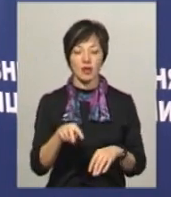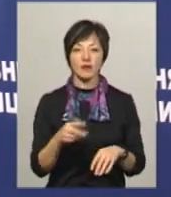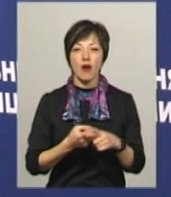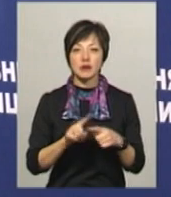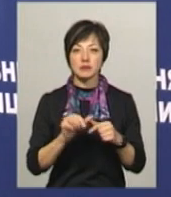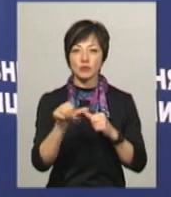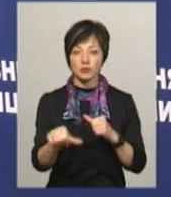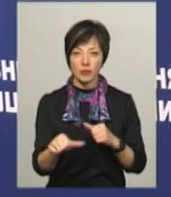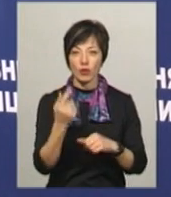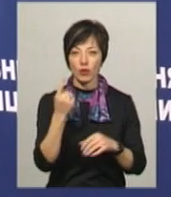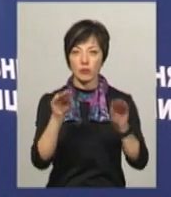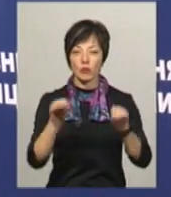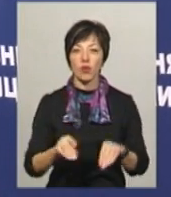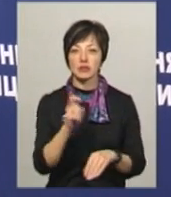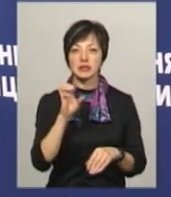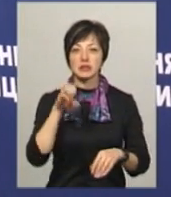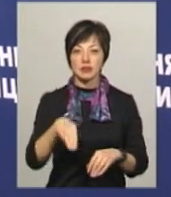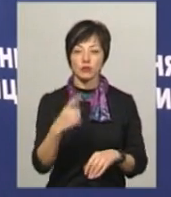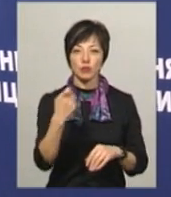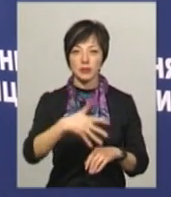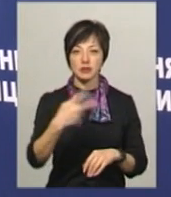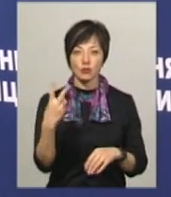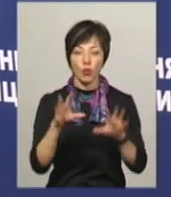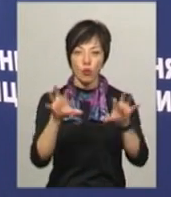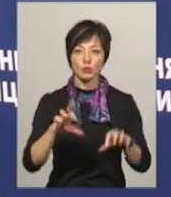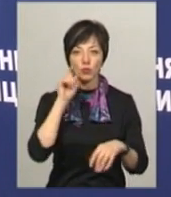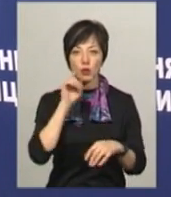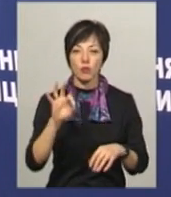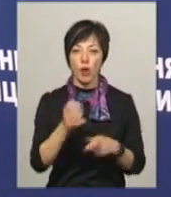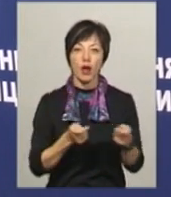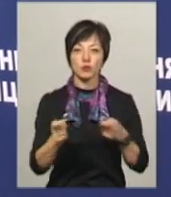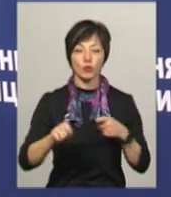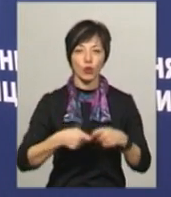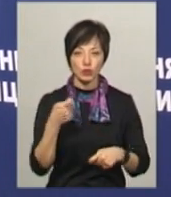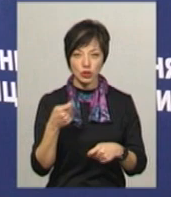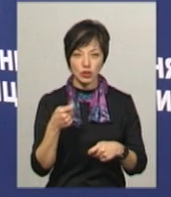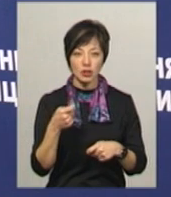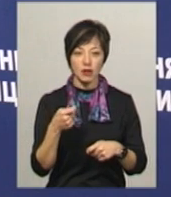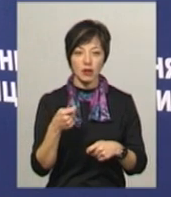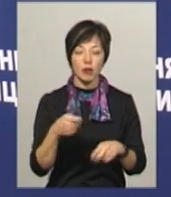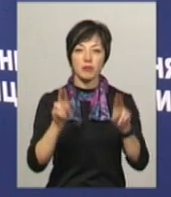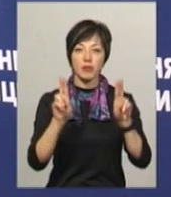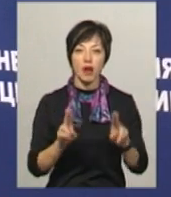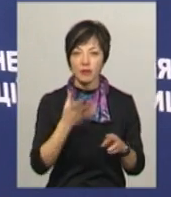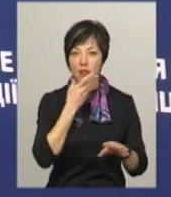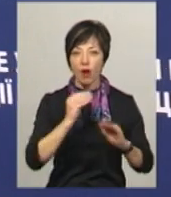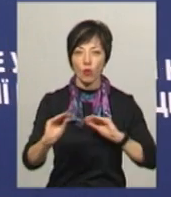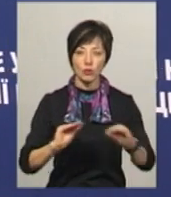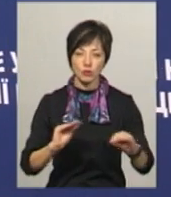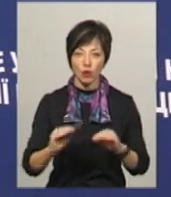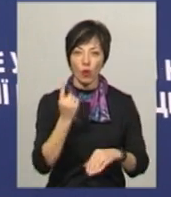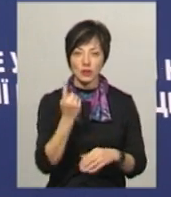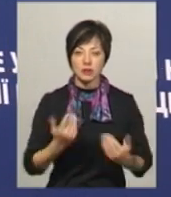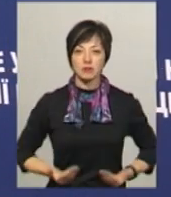цього, складено один протокол за статтею 152 Кодексу України про адмінправопорушення, порушення правил благоустрою. Один